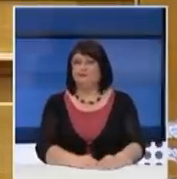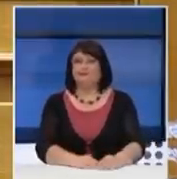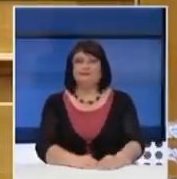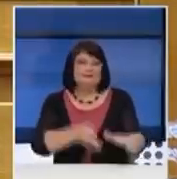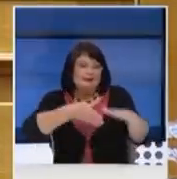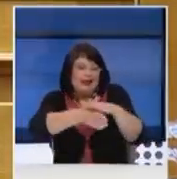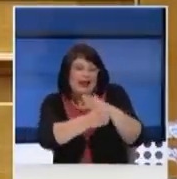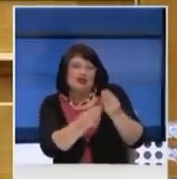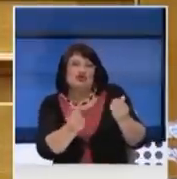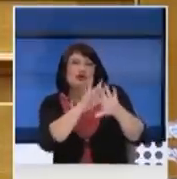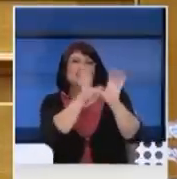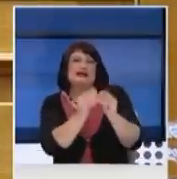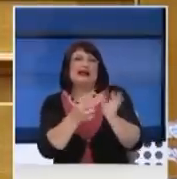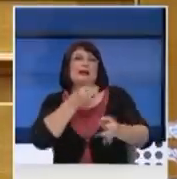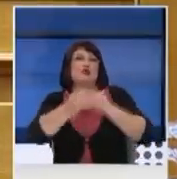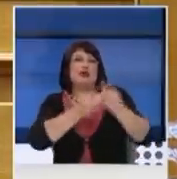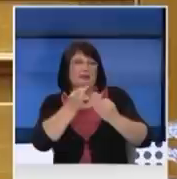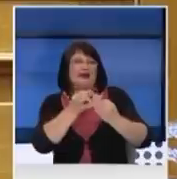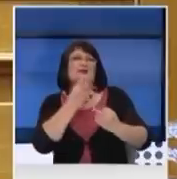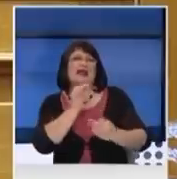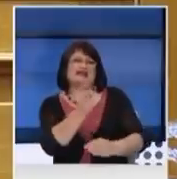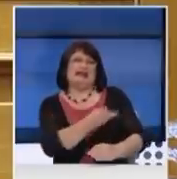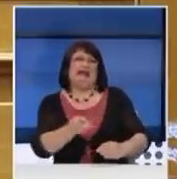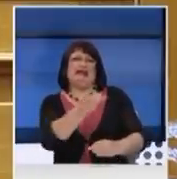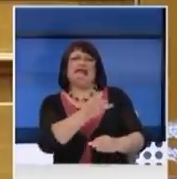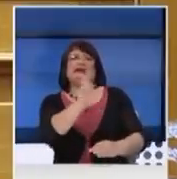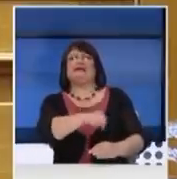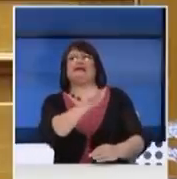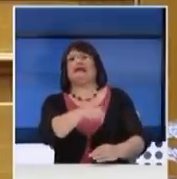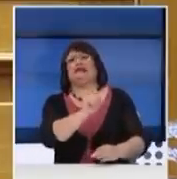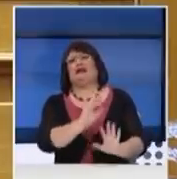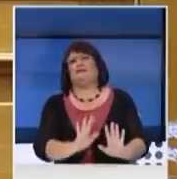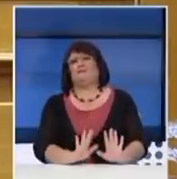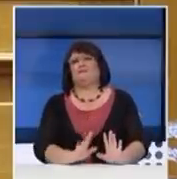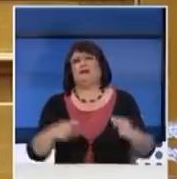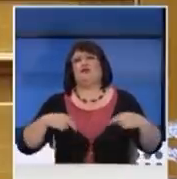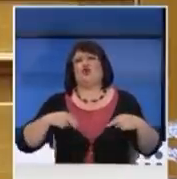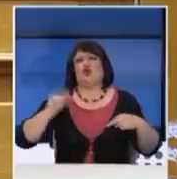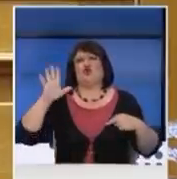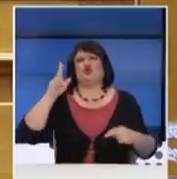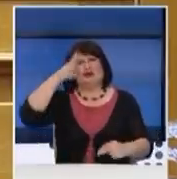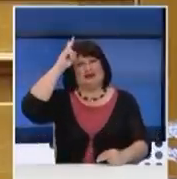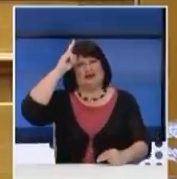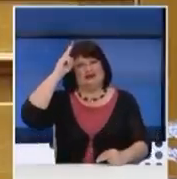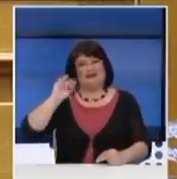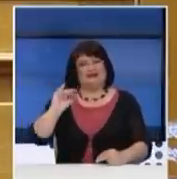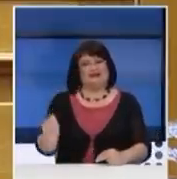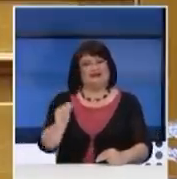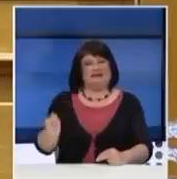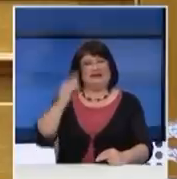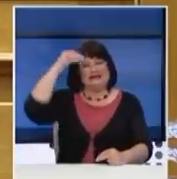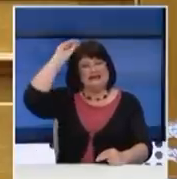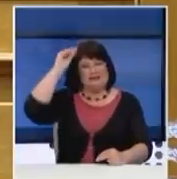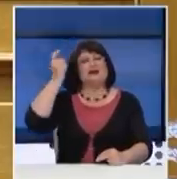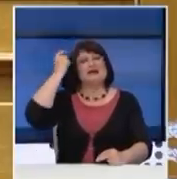Και φάνηκε από τη συνολική τους παρουσία. Φαίνεται το μασάζ του κύριου Μας έκανε καλό στον κύριο Τσίπρα. Και